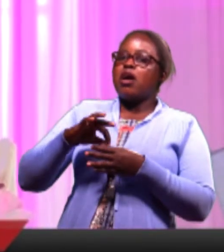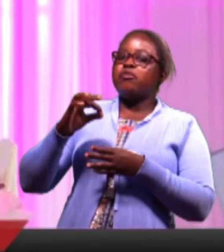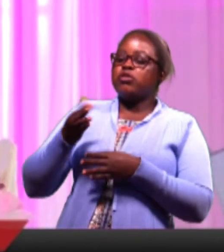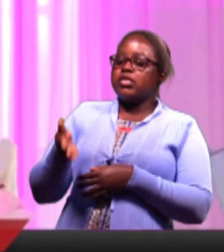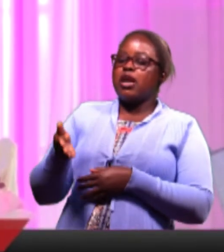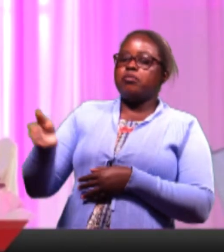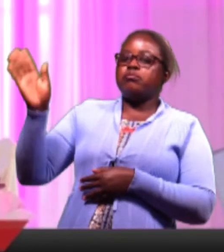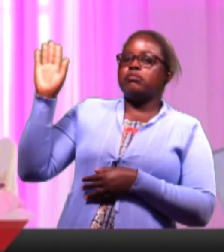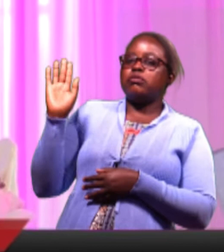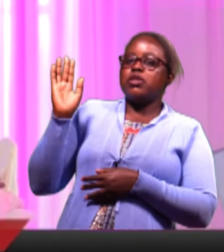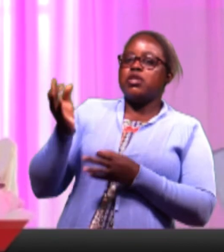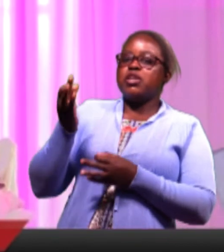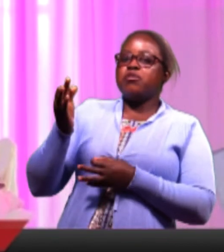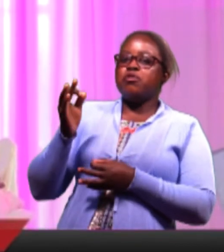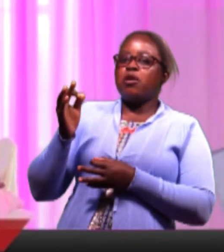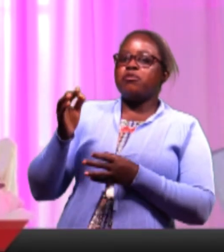vote na kura?